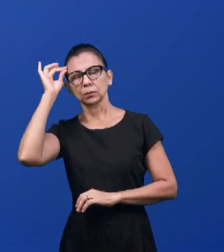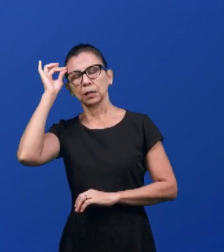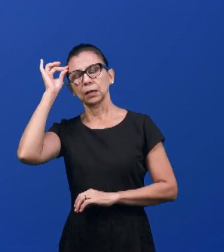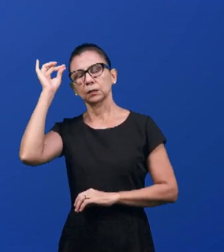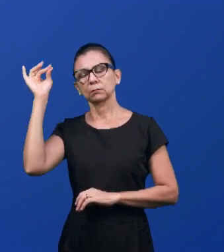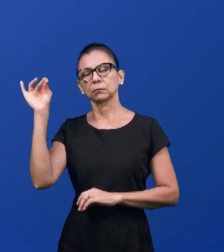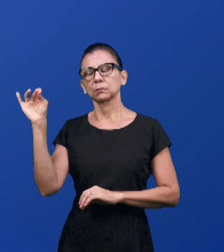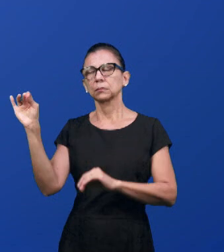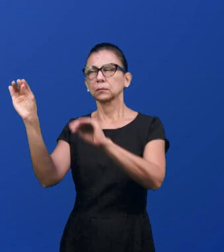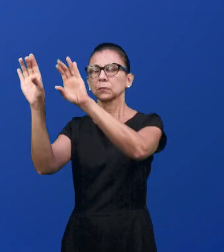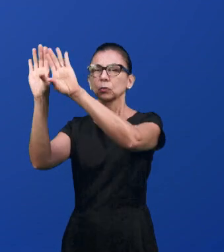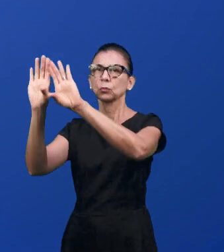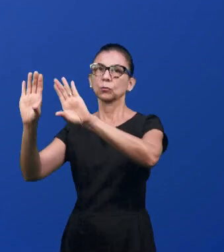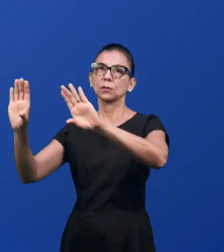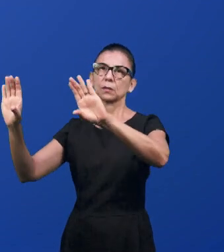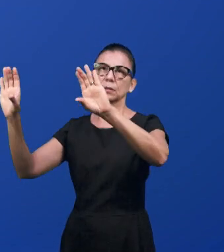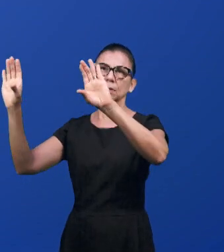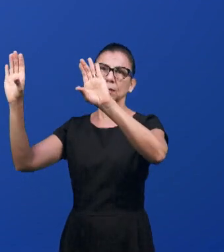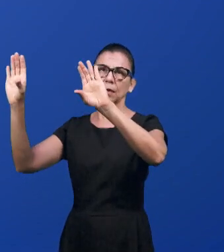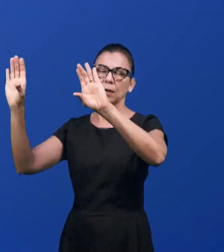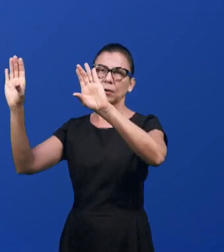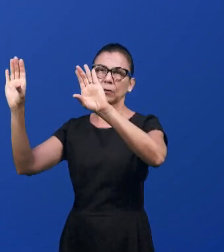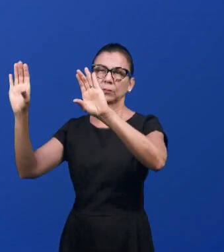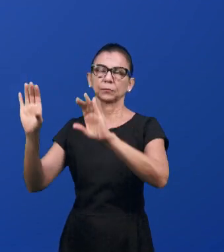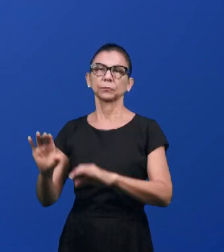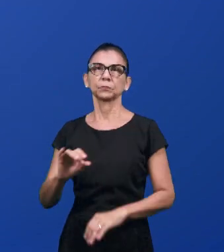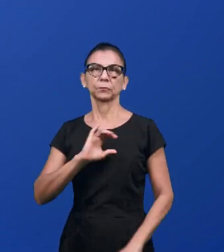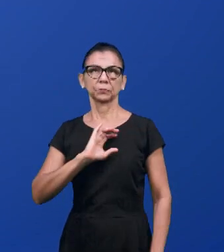célestes en Christ. »